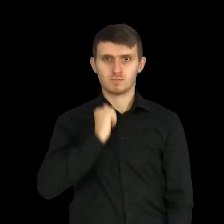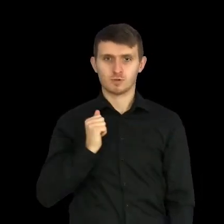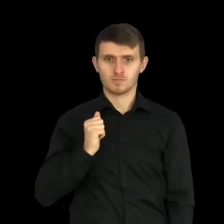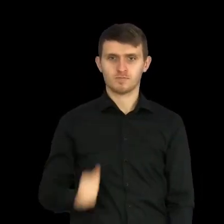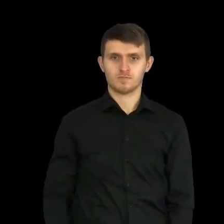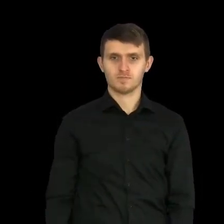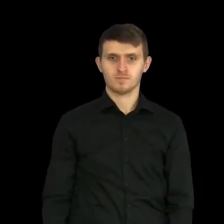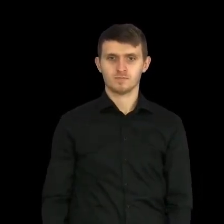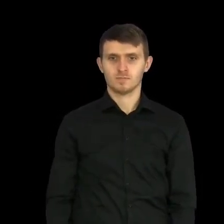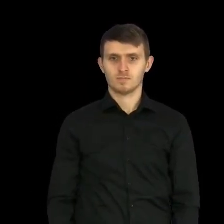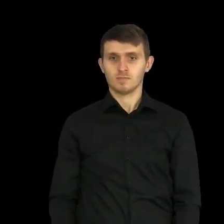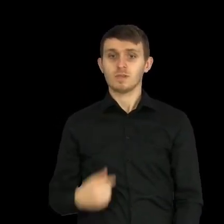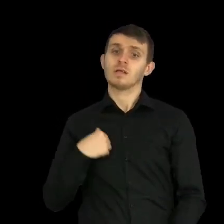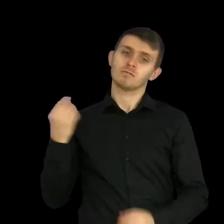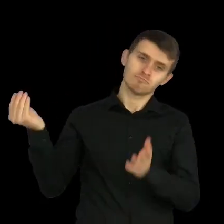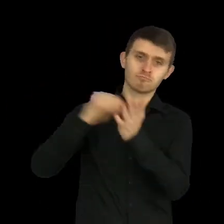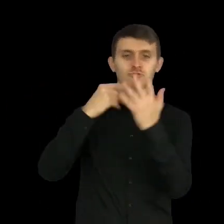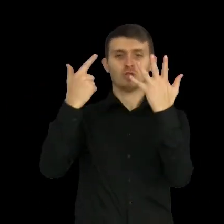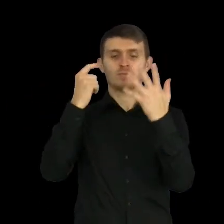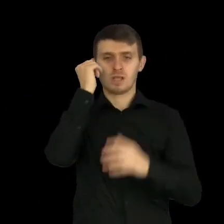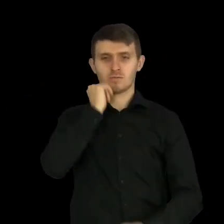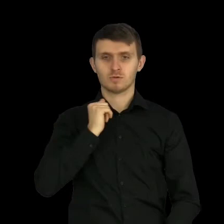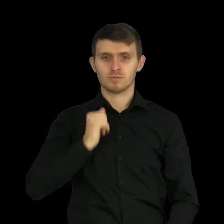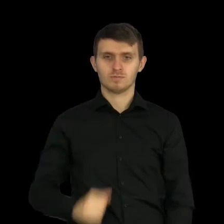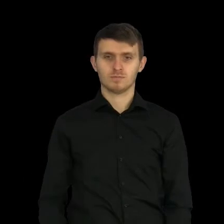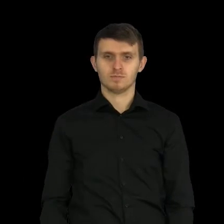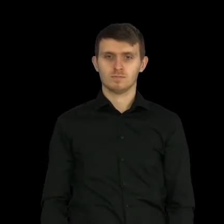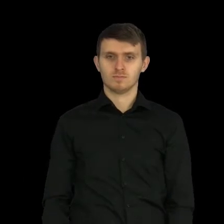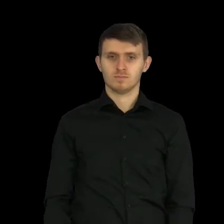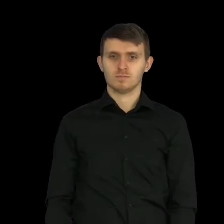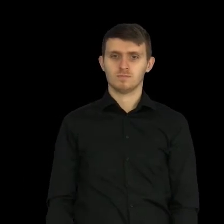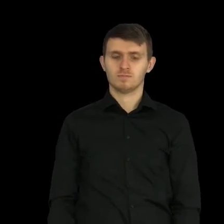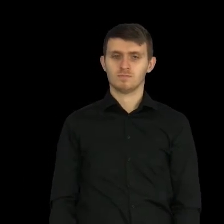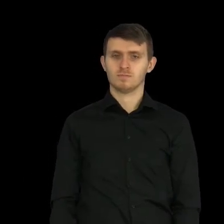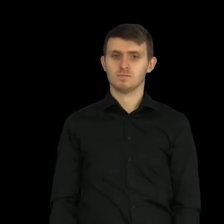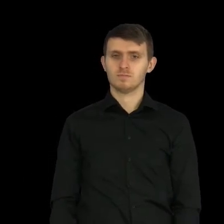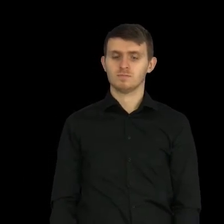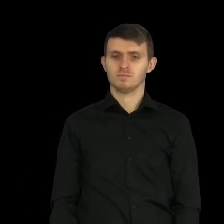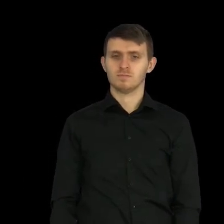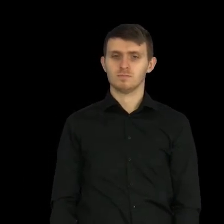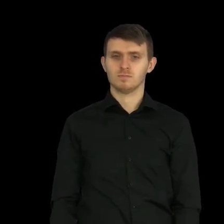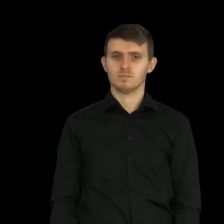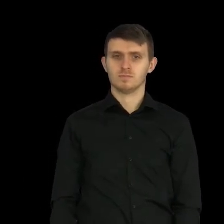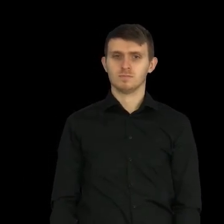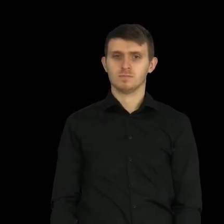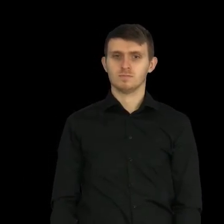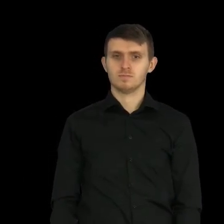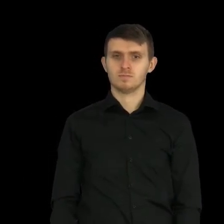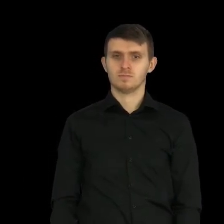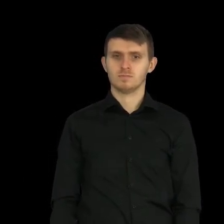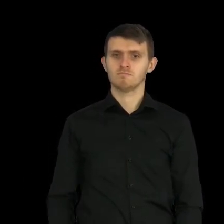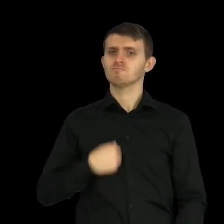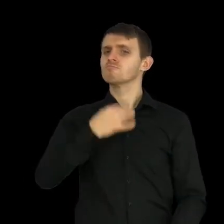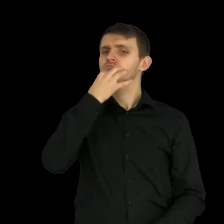Przyjmijmy że macie trzy jabłka następnie wręczam wam kolejne 7 jabłek kolejne